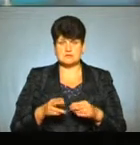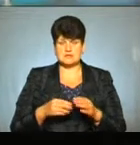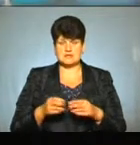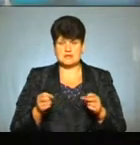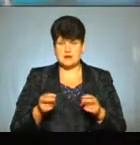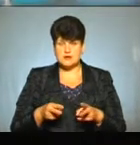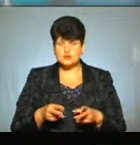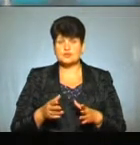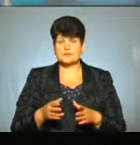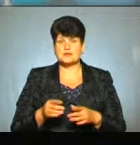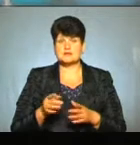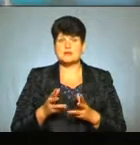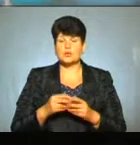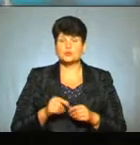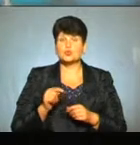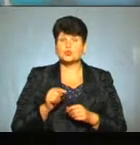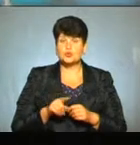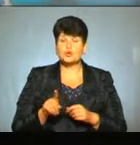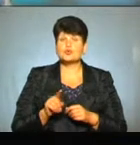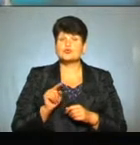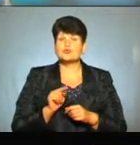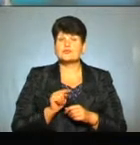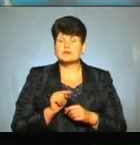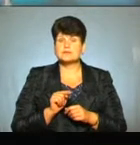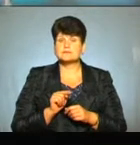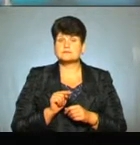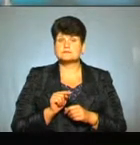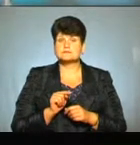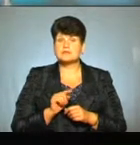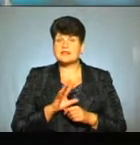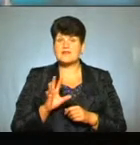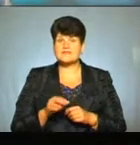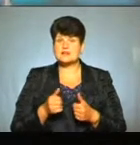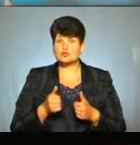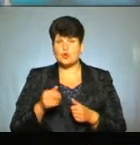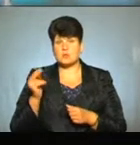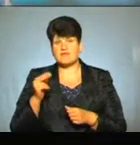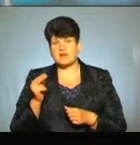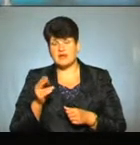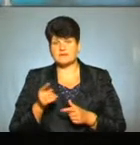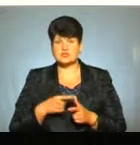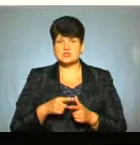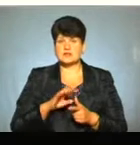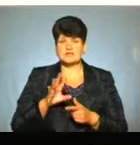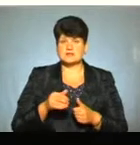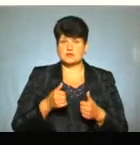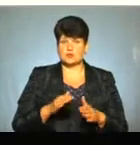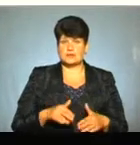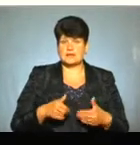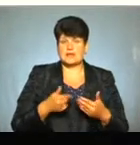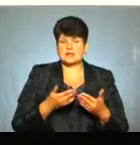спеціальністю або тою професією за рахунок того, що він не все добре вивчив, чи не все добре йому